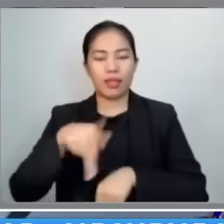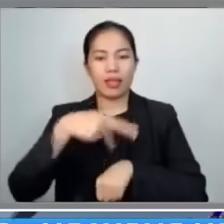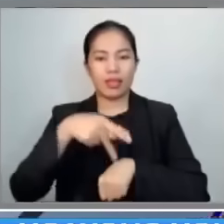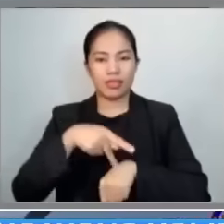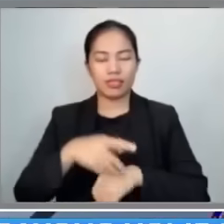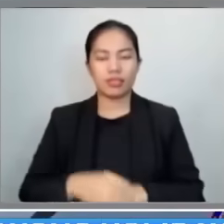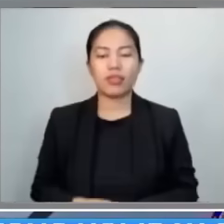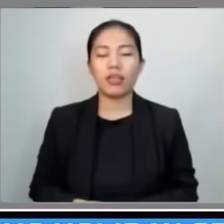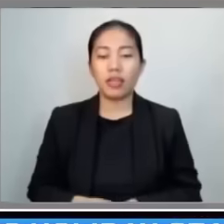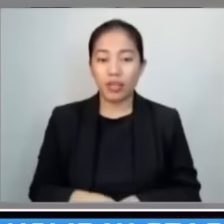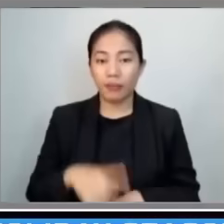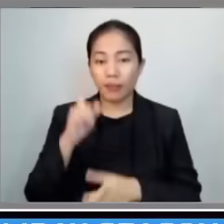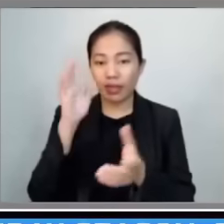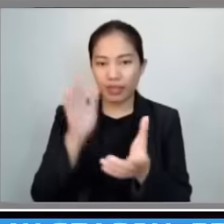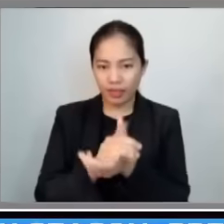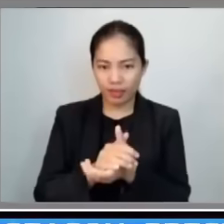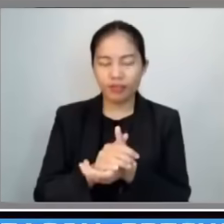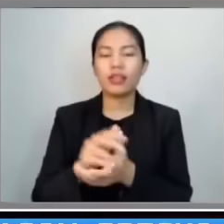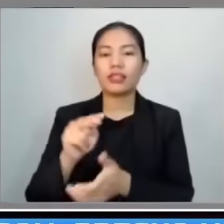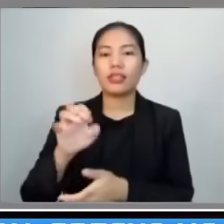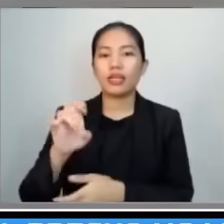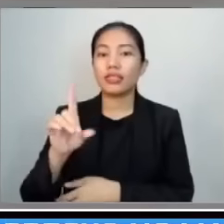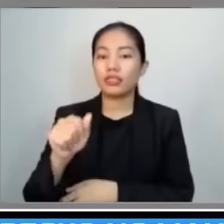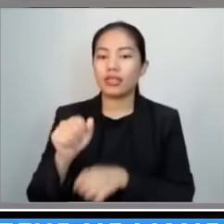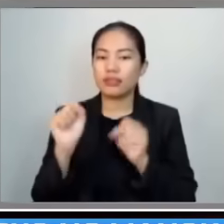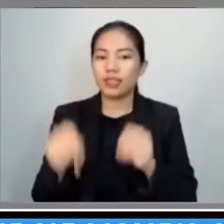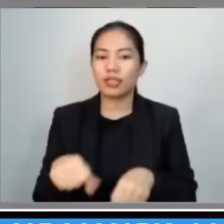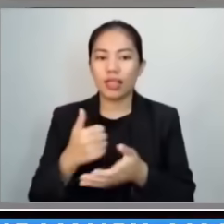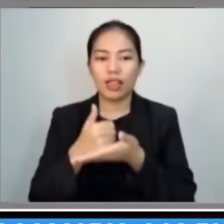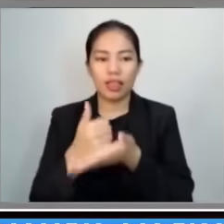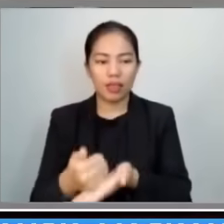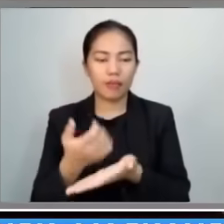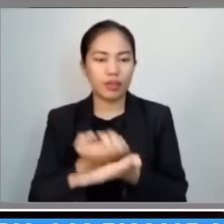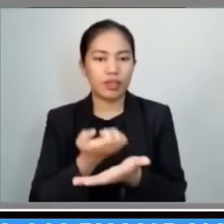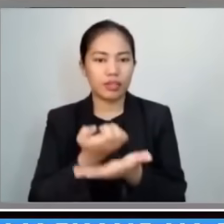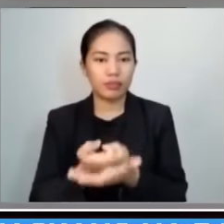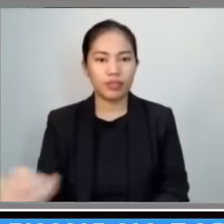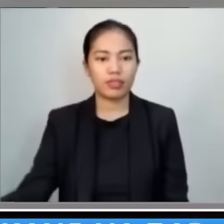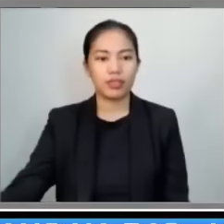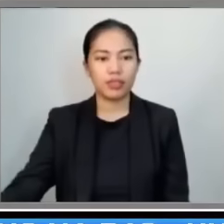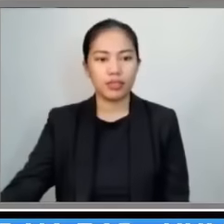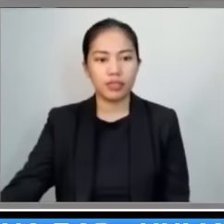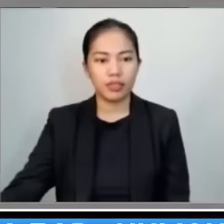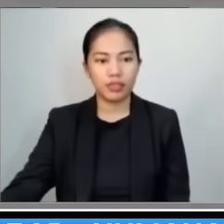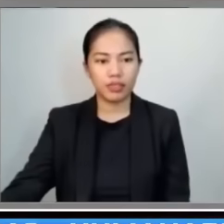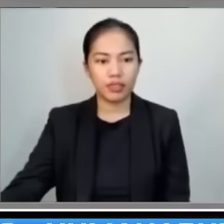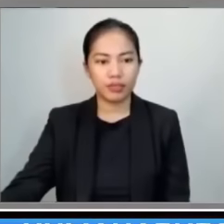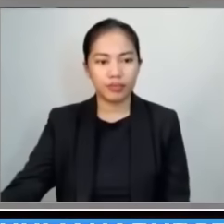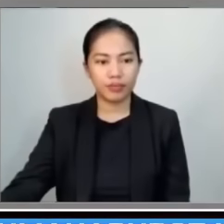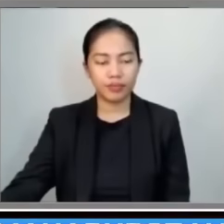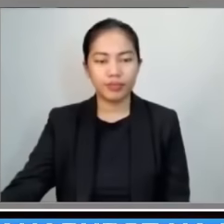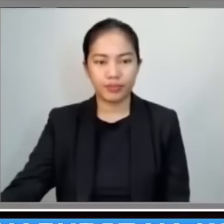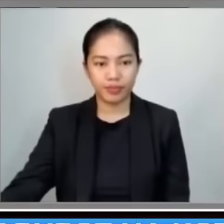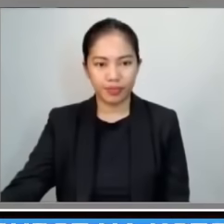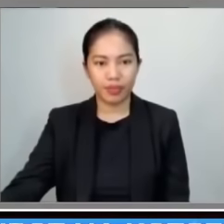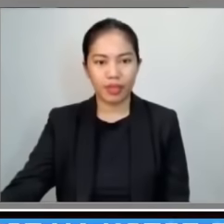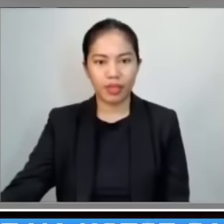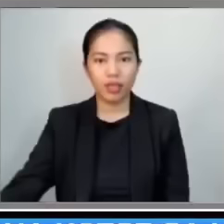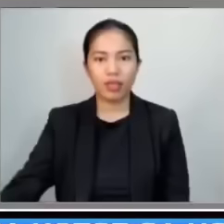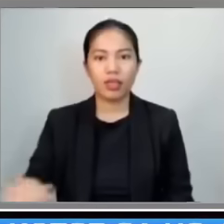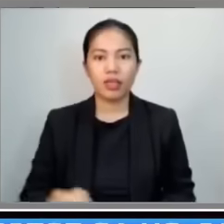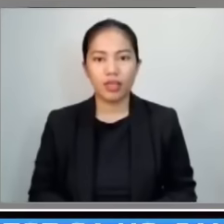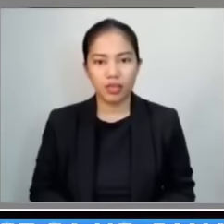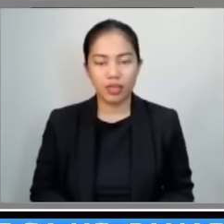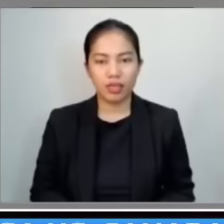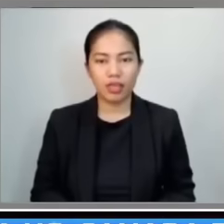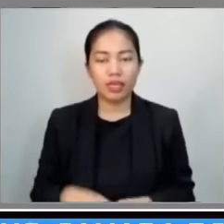Patrol sa economiya the World Trade is very much dependent on peace and you know especially in